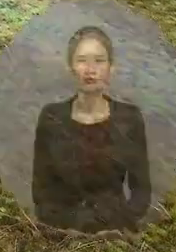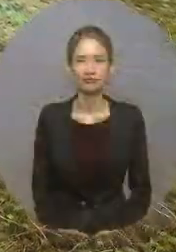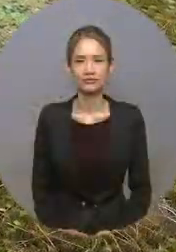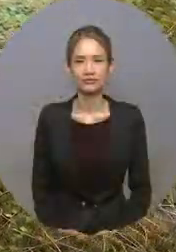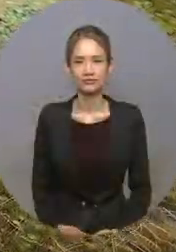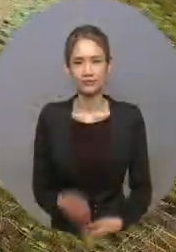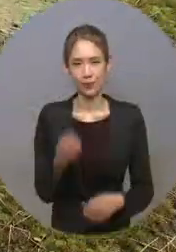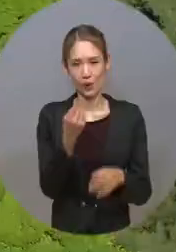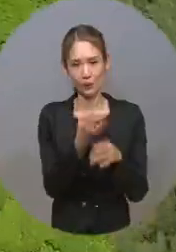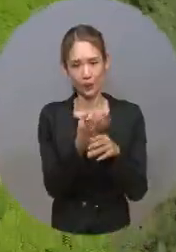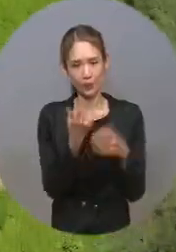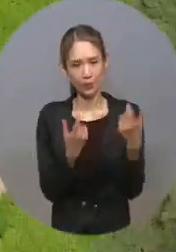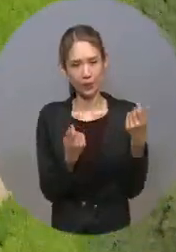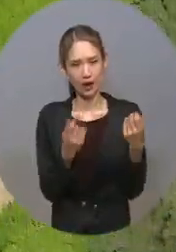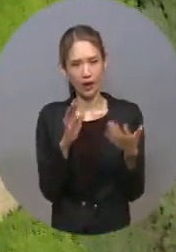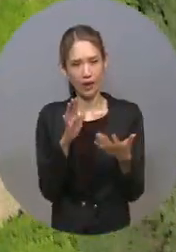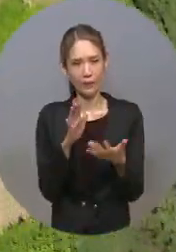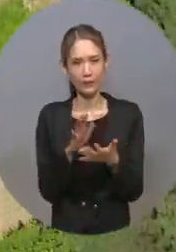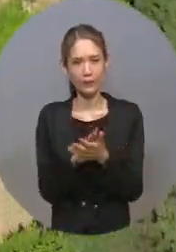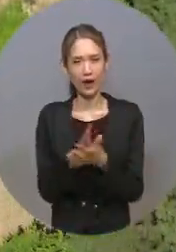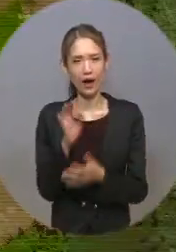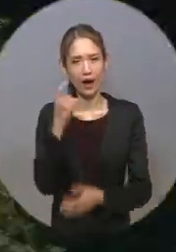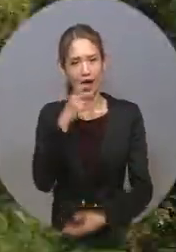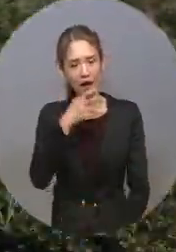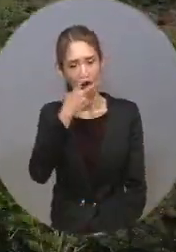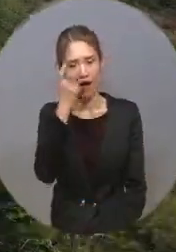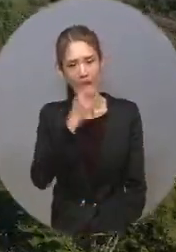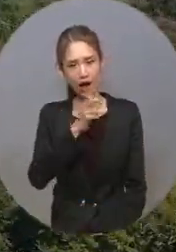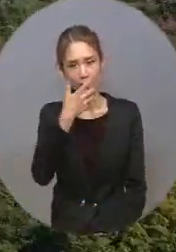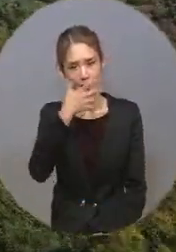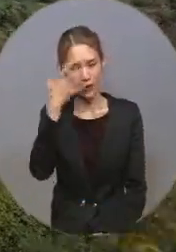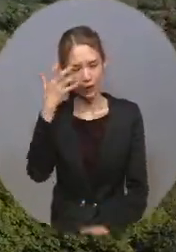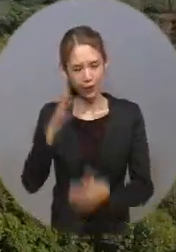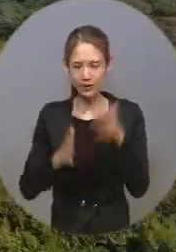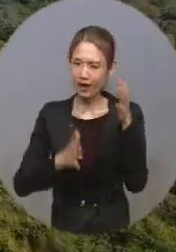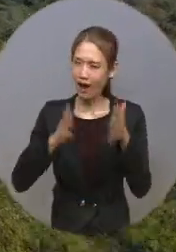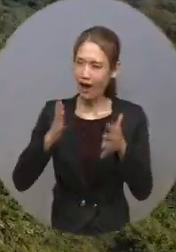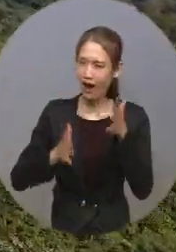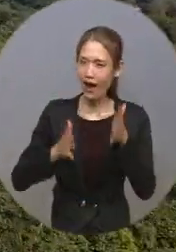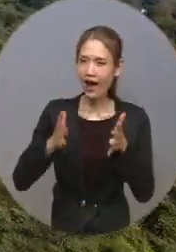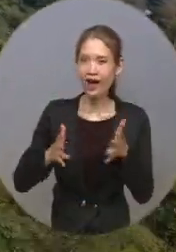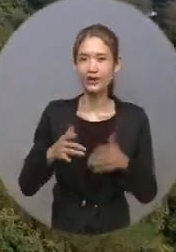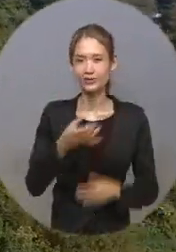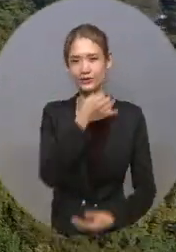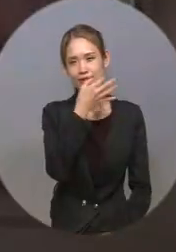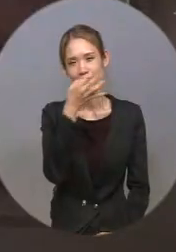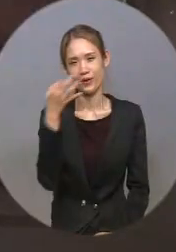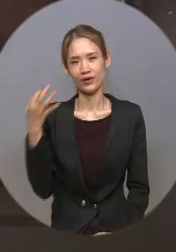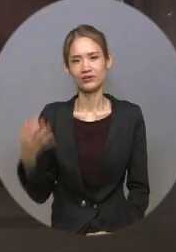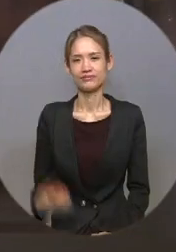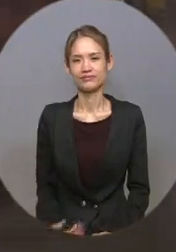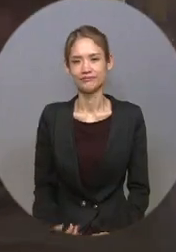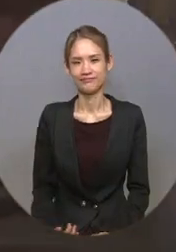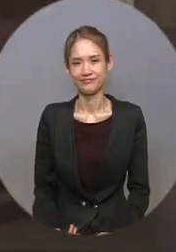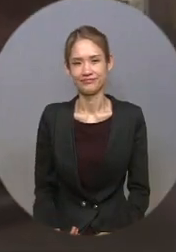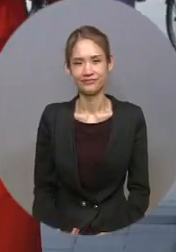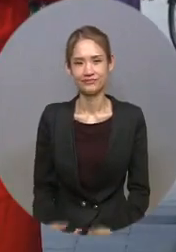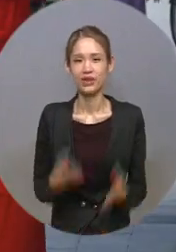등에 붕뚱 떨어진 뒤 내가 항상이 번뜩 떠오르니 뛰어다녔던 뛰어다녀 막 흥얼거렸던 흥얼거렸던